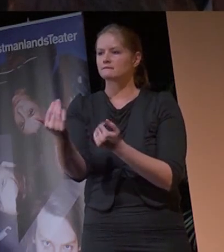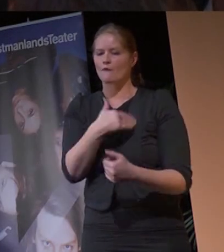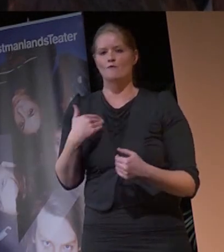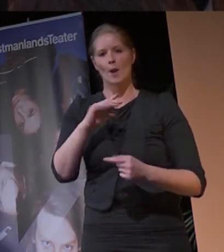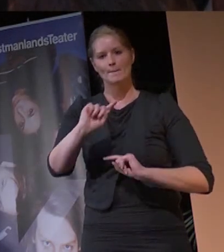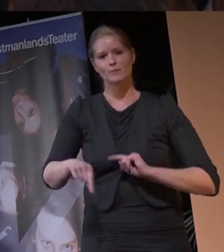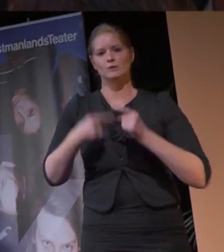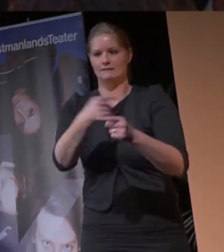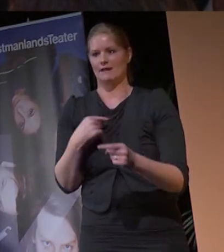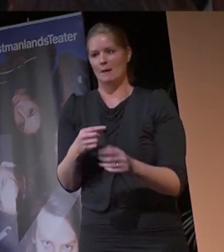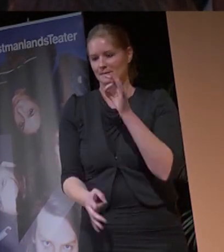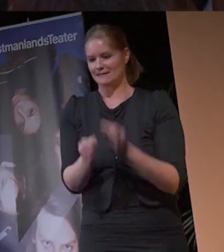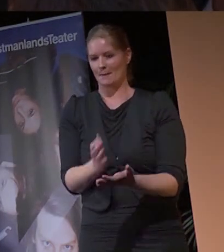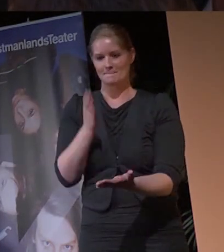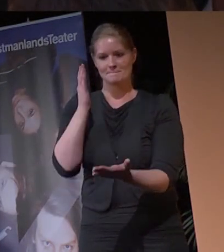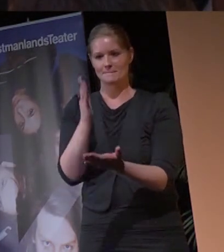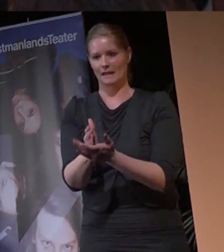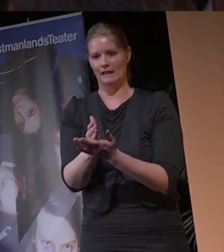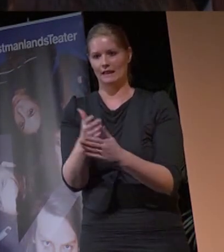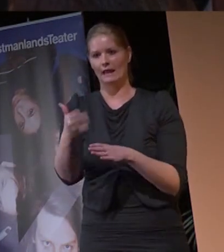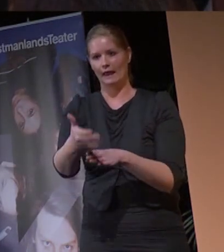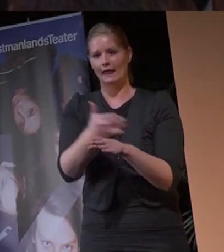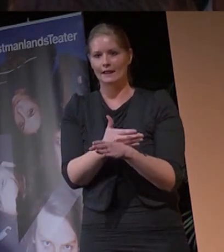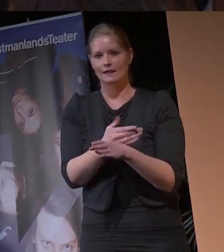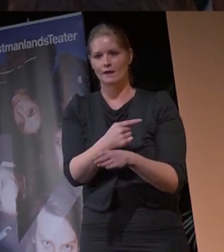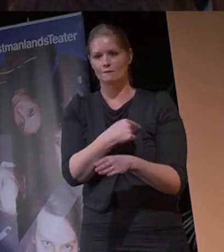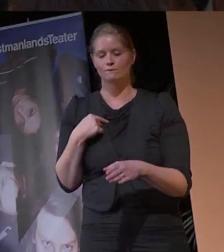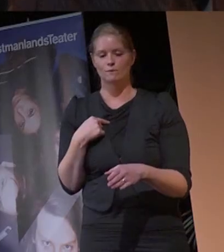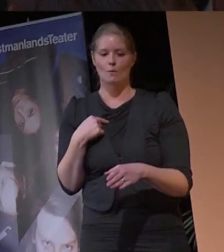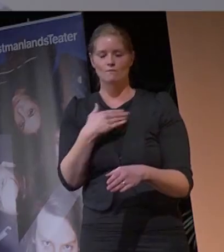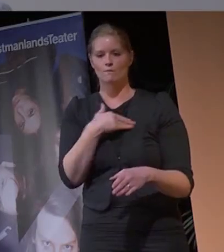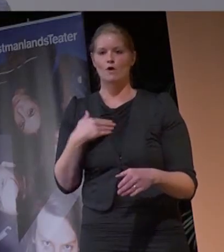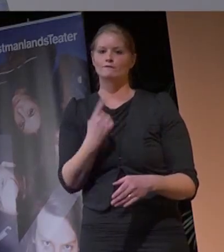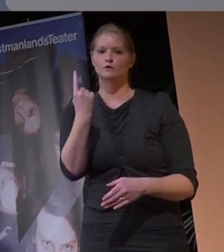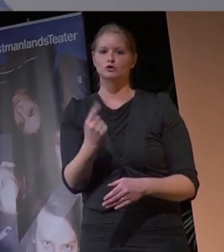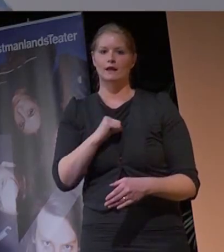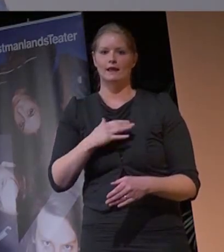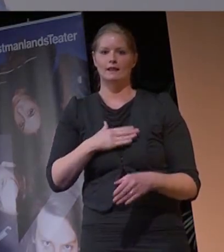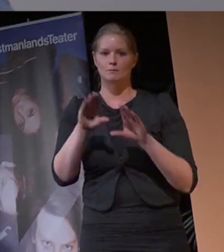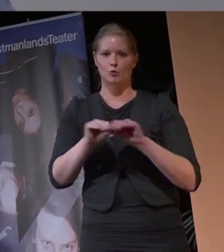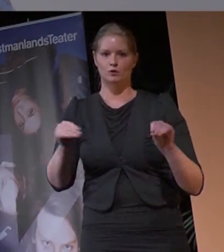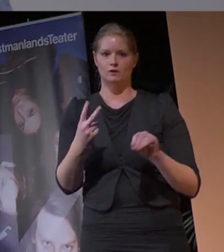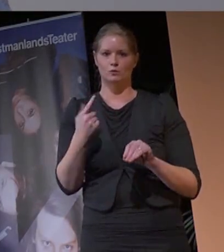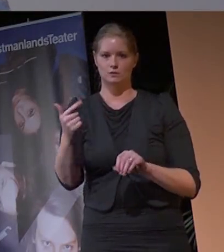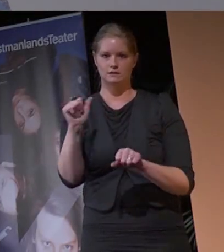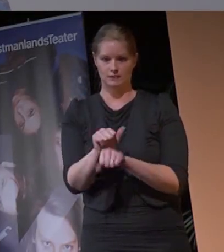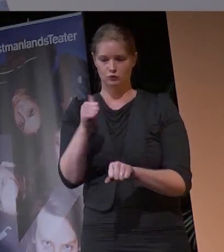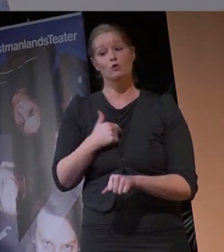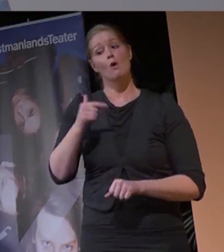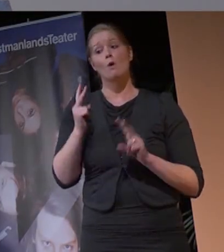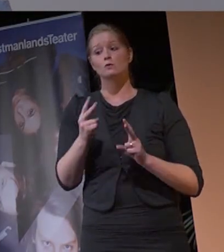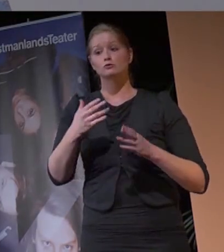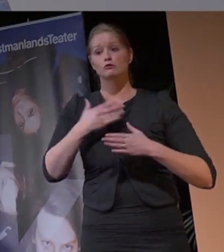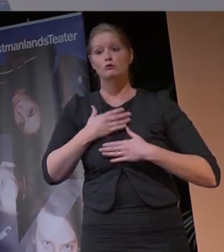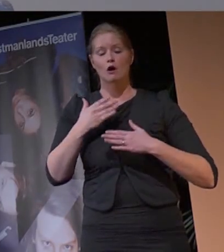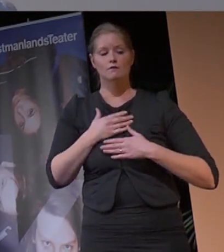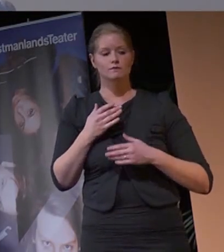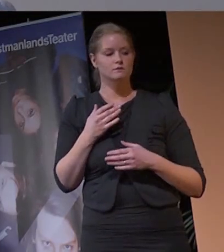nu är mitt i. Inför vår första egna budget 2016. Jag är också väldigt glad för att